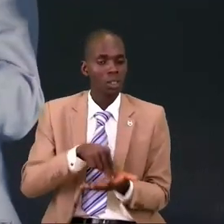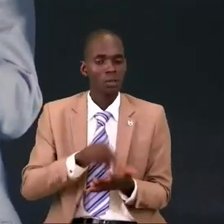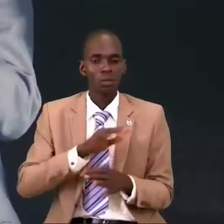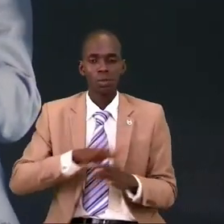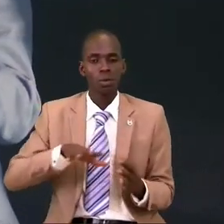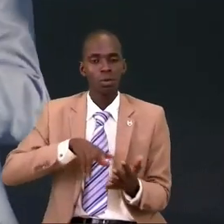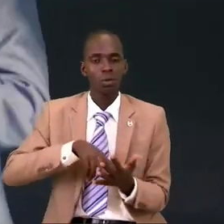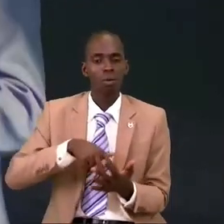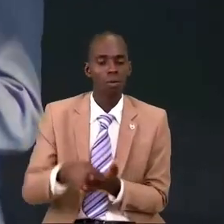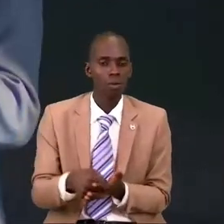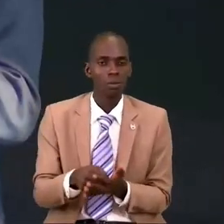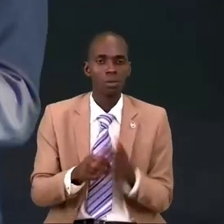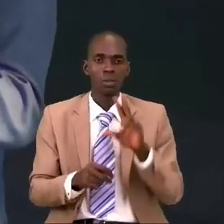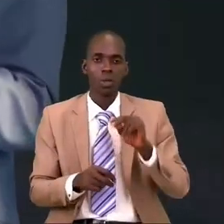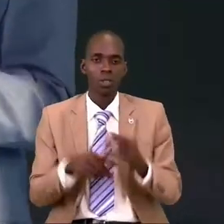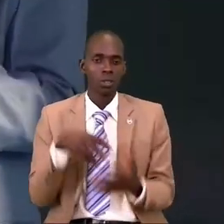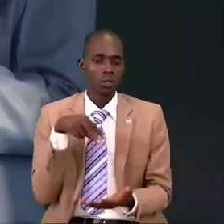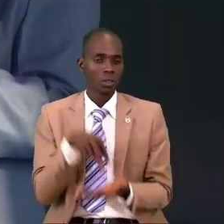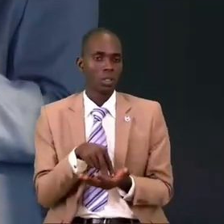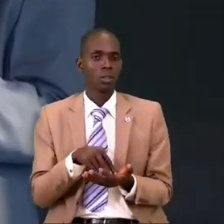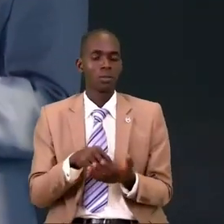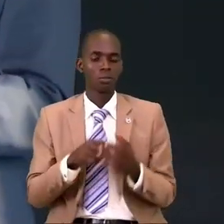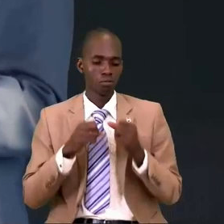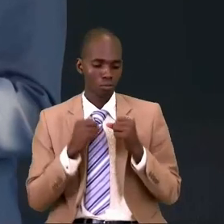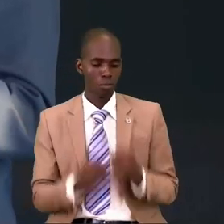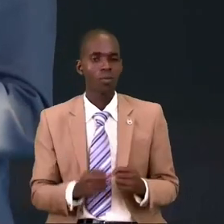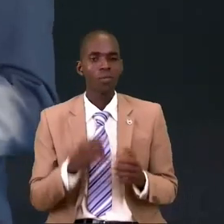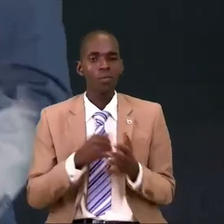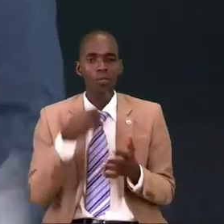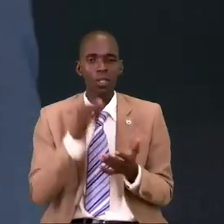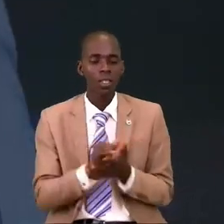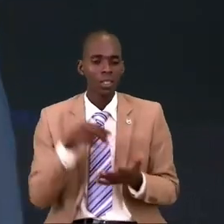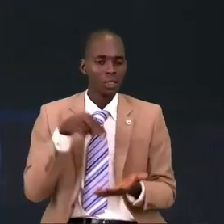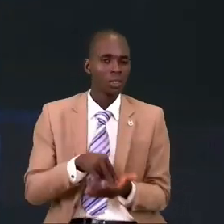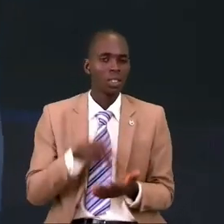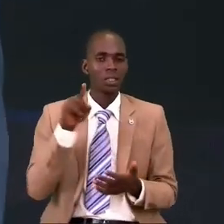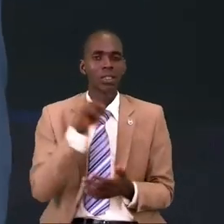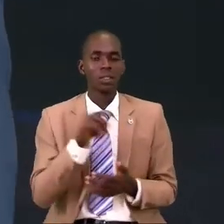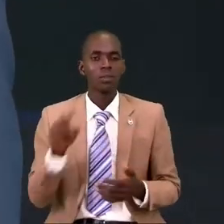donc ferme. Ayez à vos reins la vérité pour ceinture.